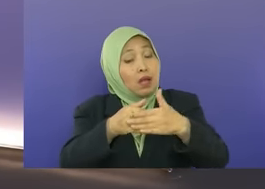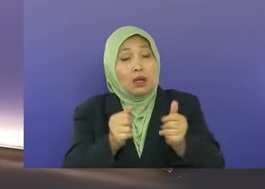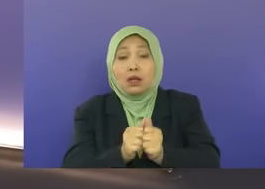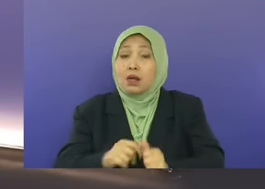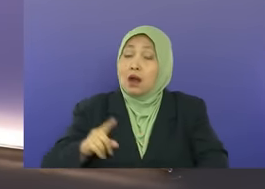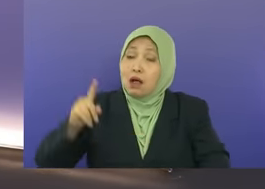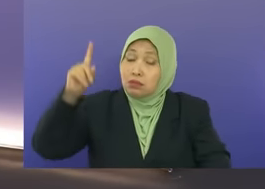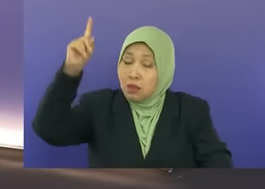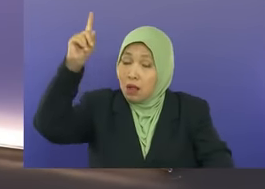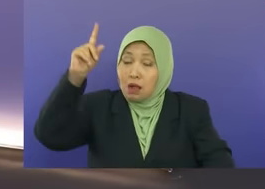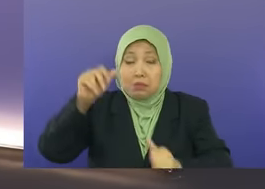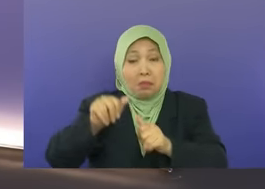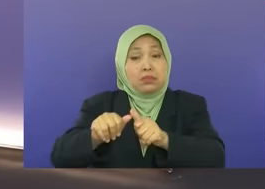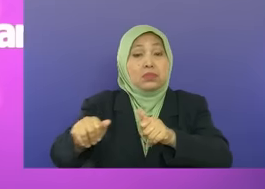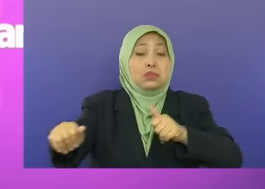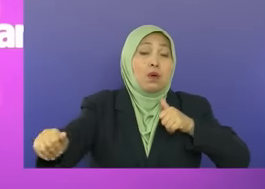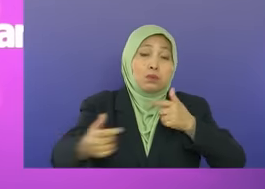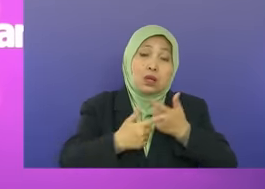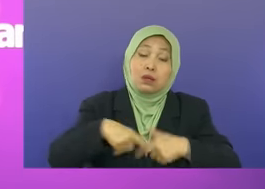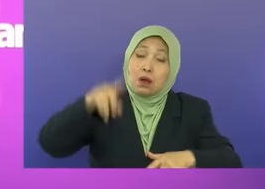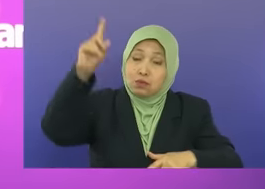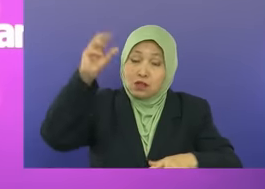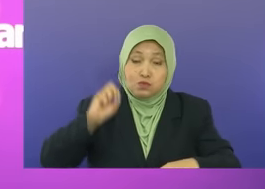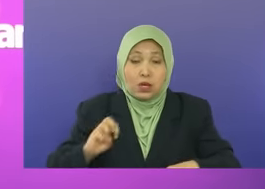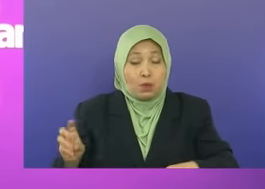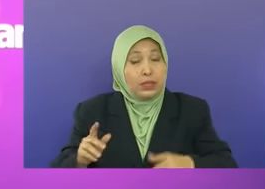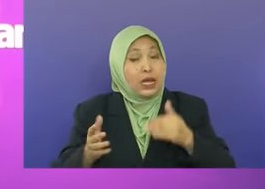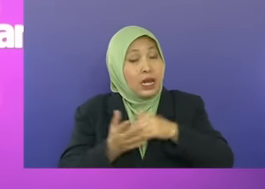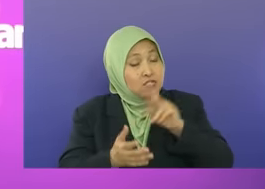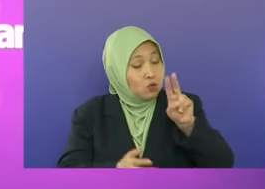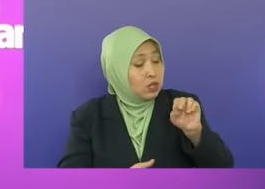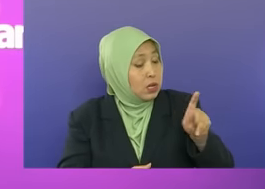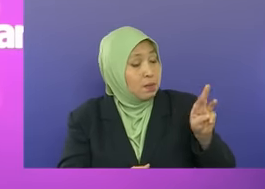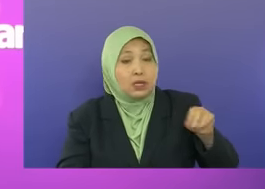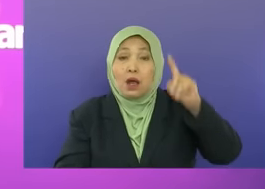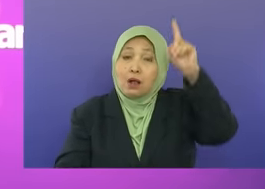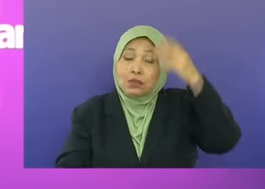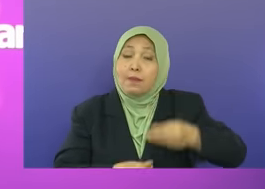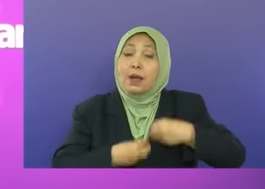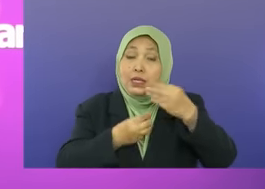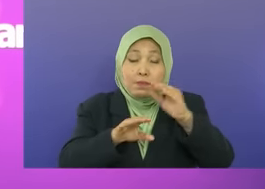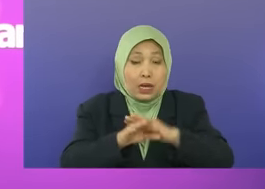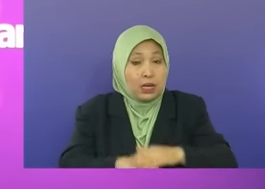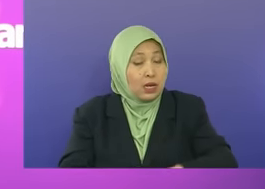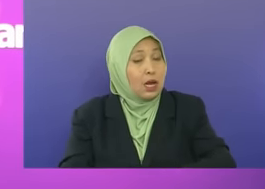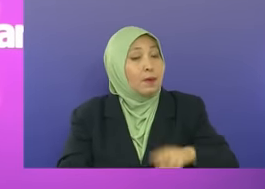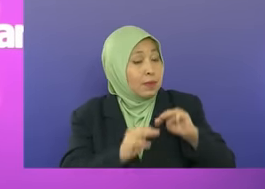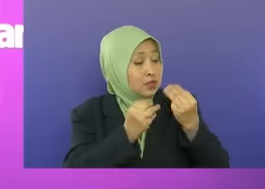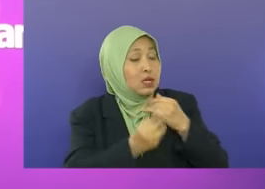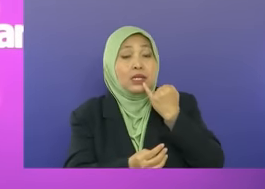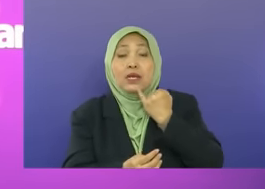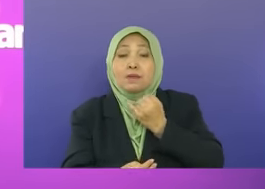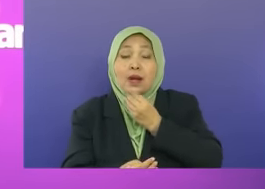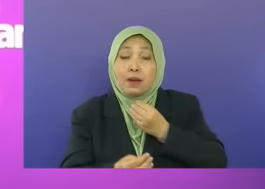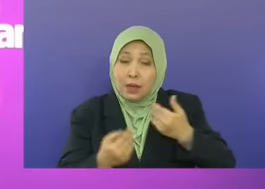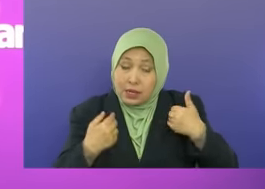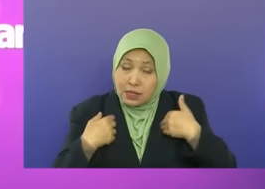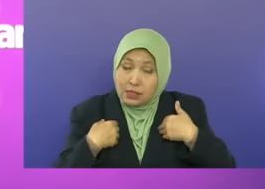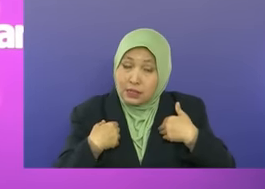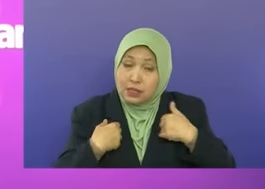makin jauh daripada Allah Subhanahu Wa Ta'ala satu lagi nikmat yang Allah berikan kepada Bani Israil adalah wait faroko nabi